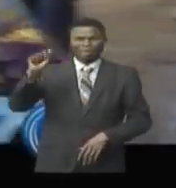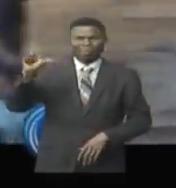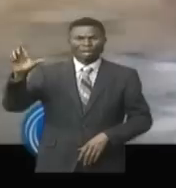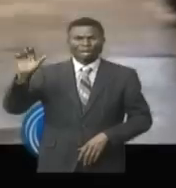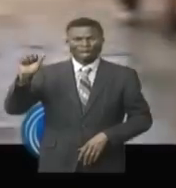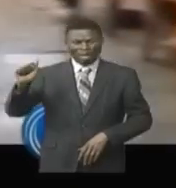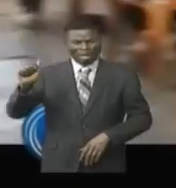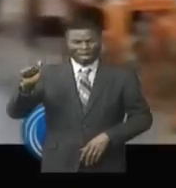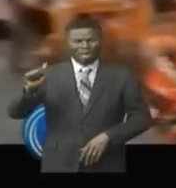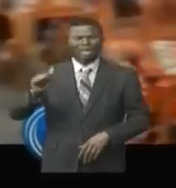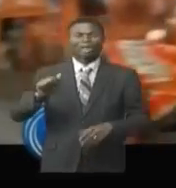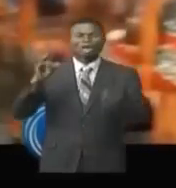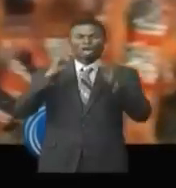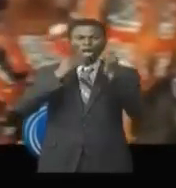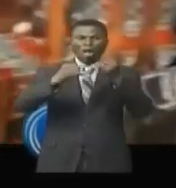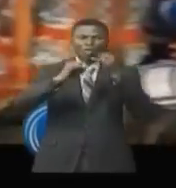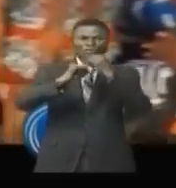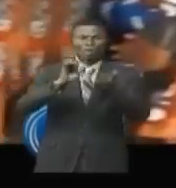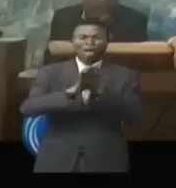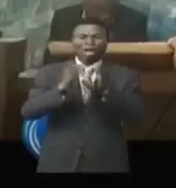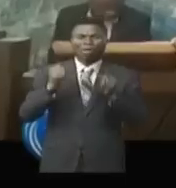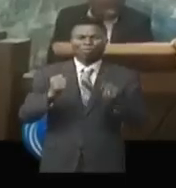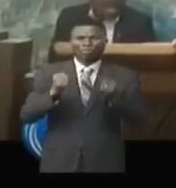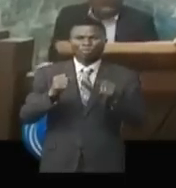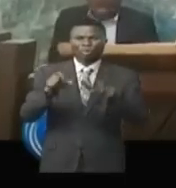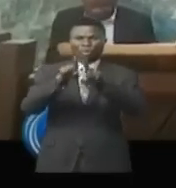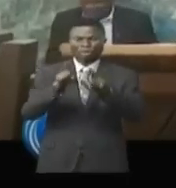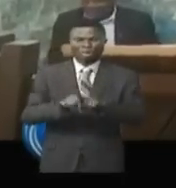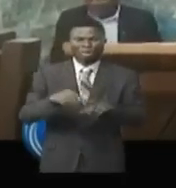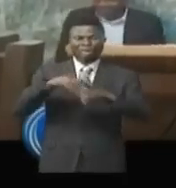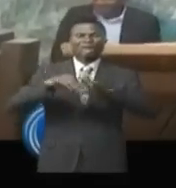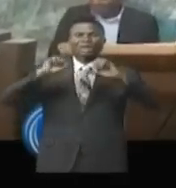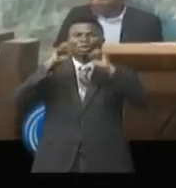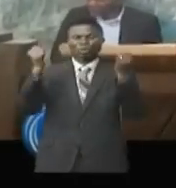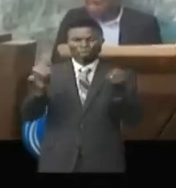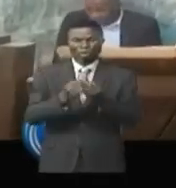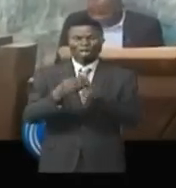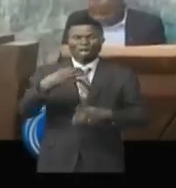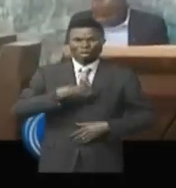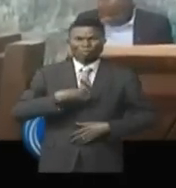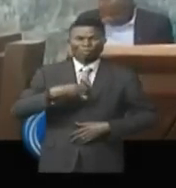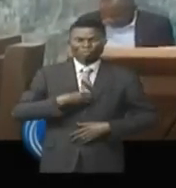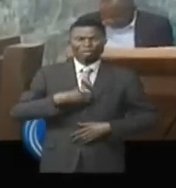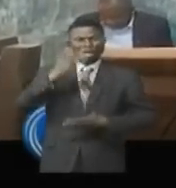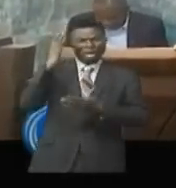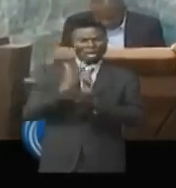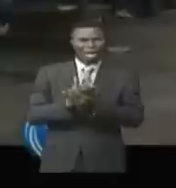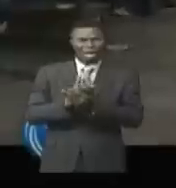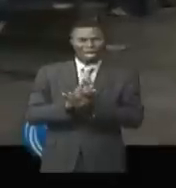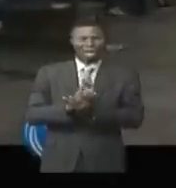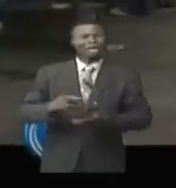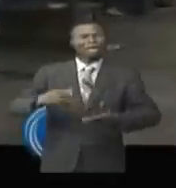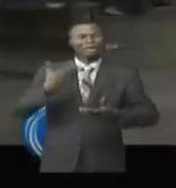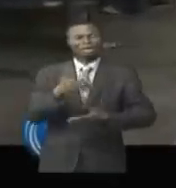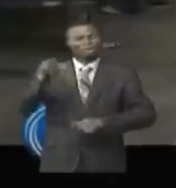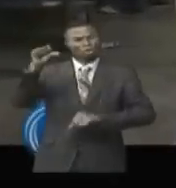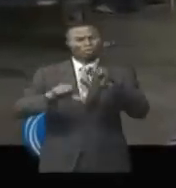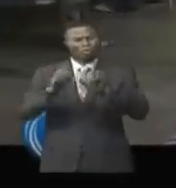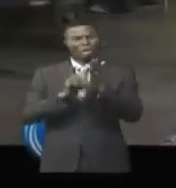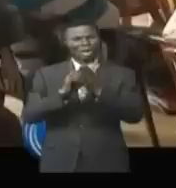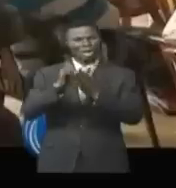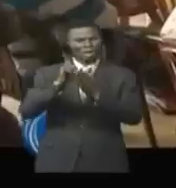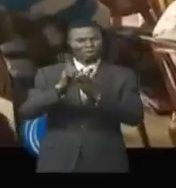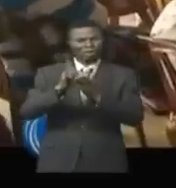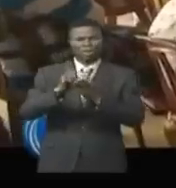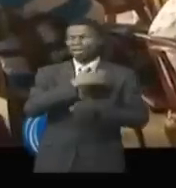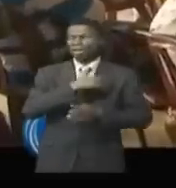en Dieu pour être dynamique et utile dans la société car la foi brise les interdits, thème développé par la